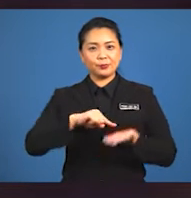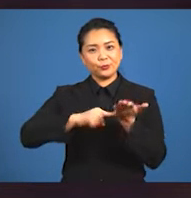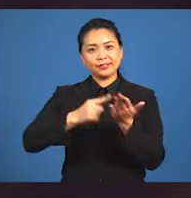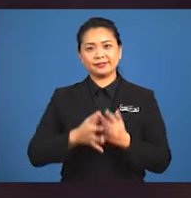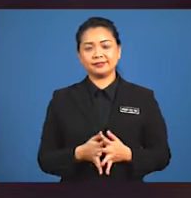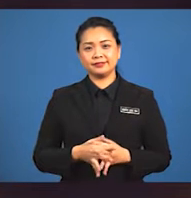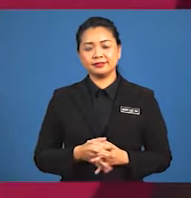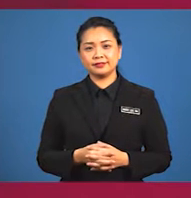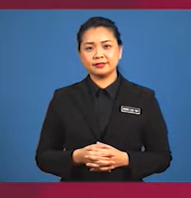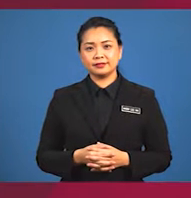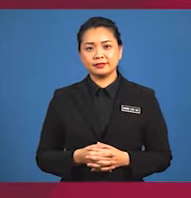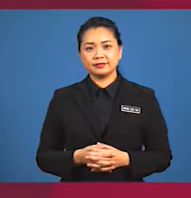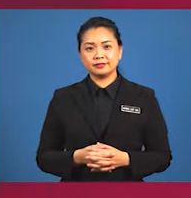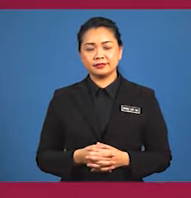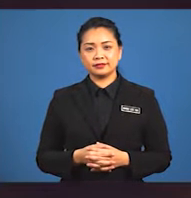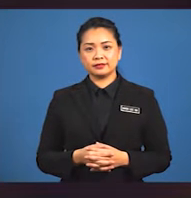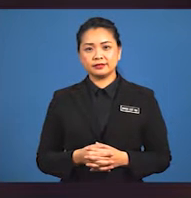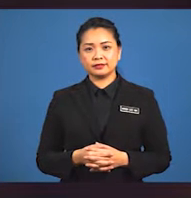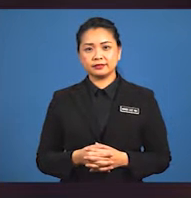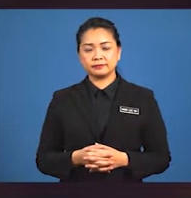kita mulakan.